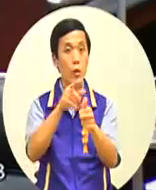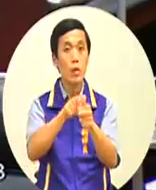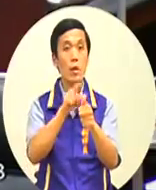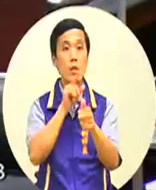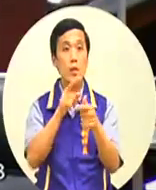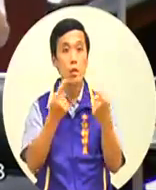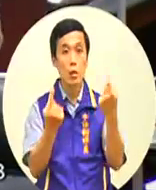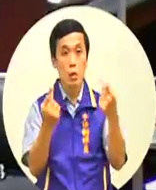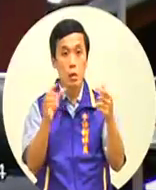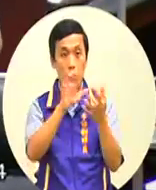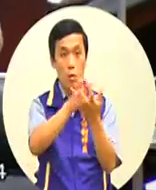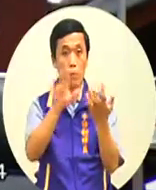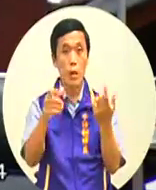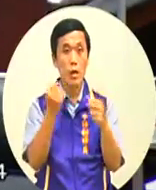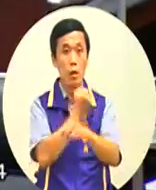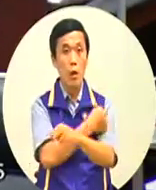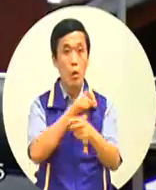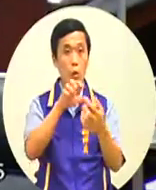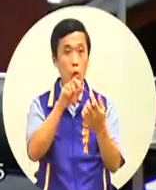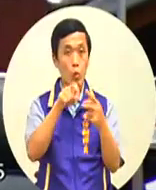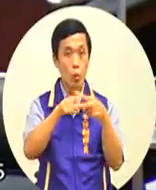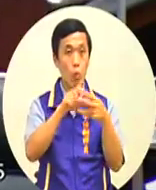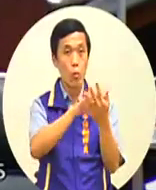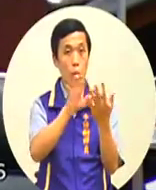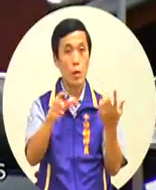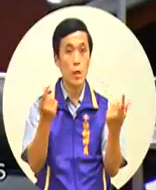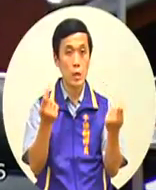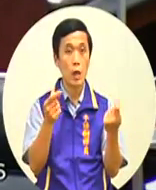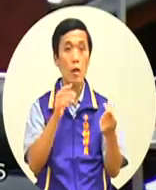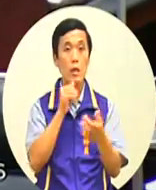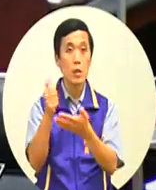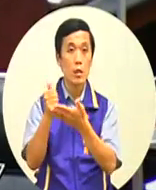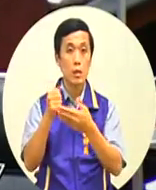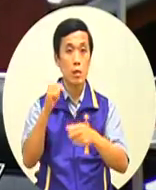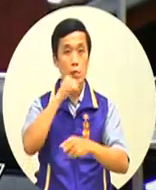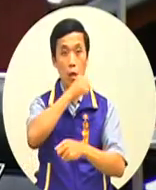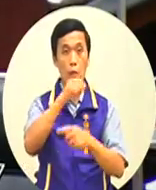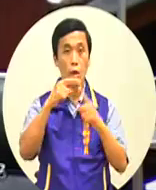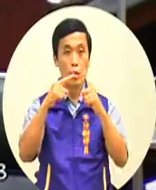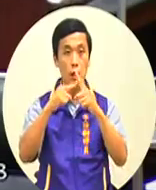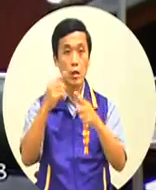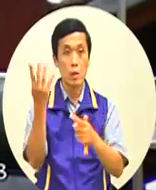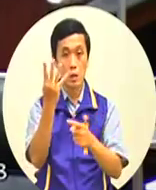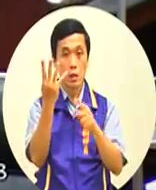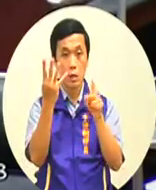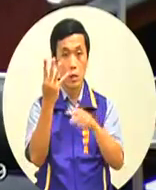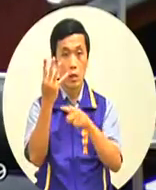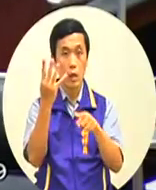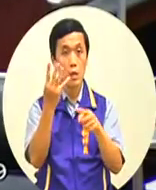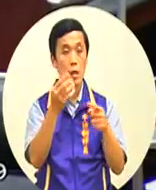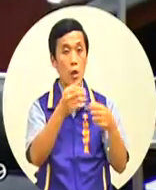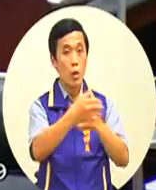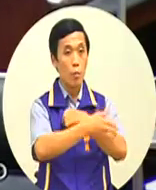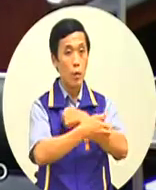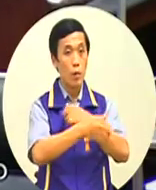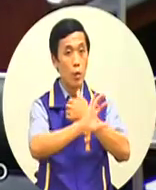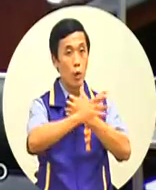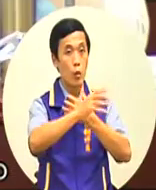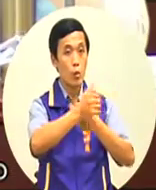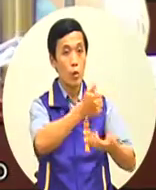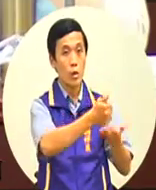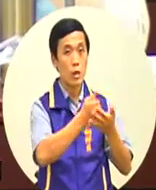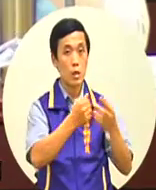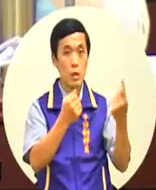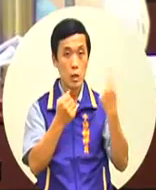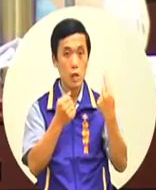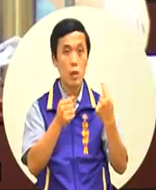厂，请四个台湾人，才会当有一个 无 外劳， 无 是毋是有 这种规定？这是咱针对咱台湾